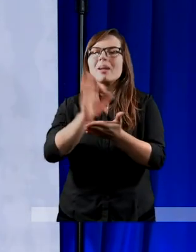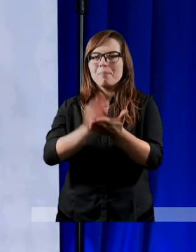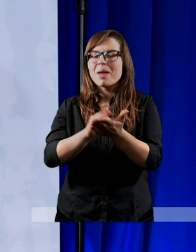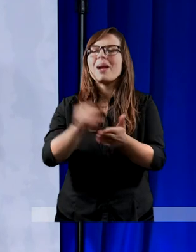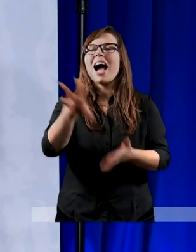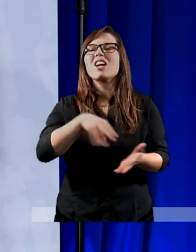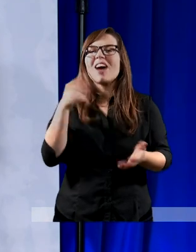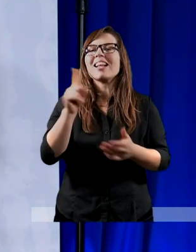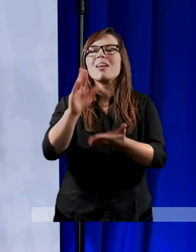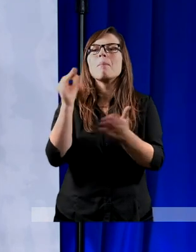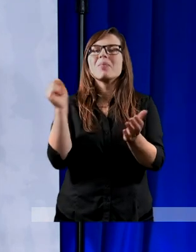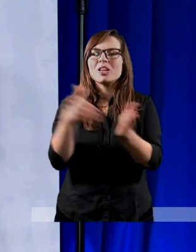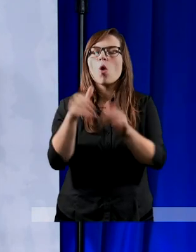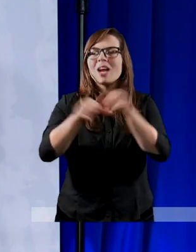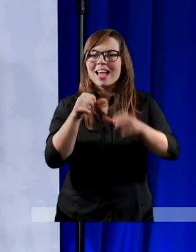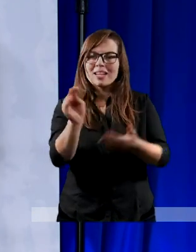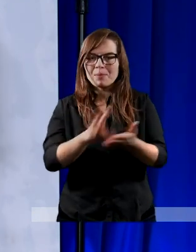Biblię Tysiąclecia.